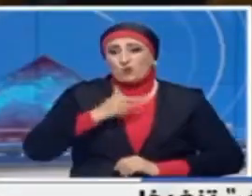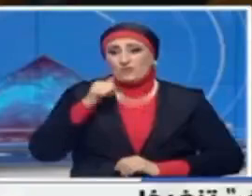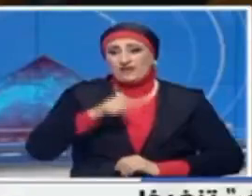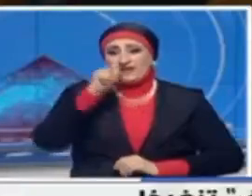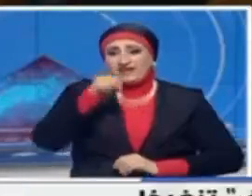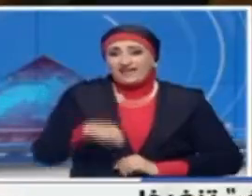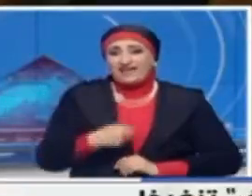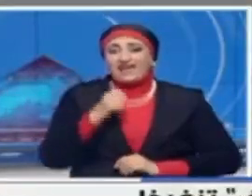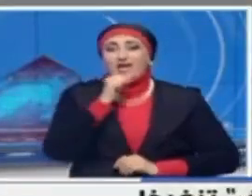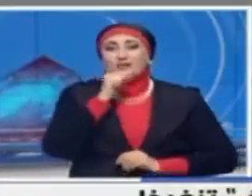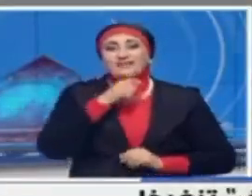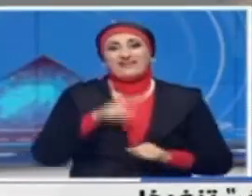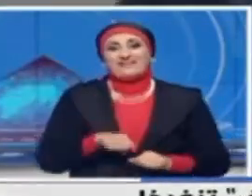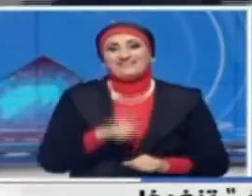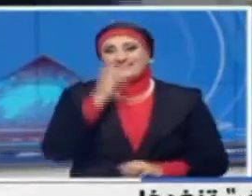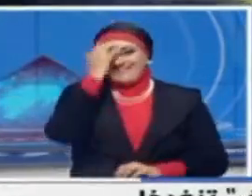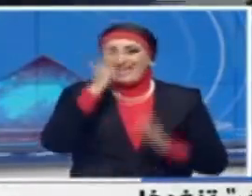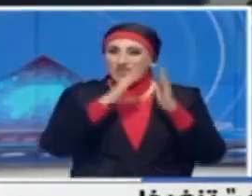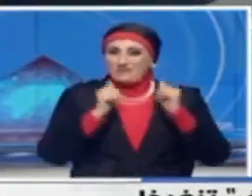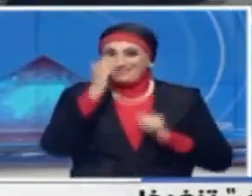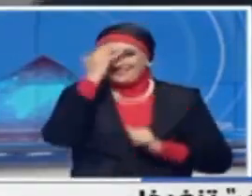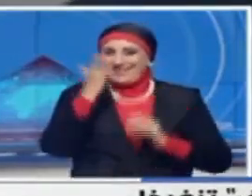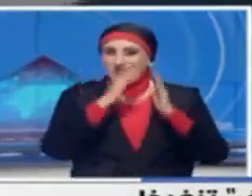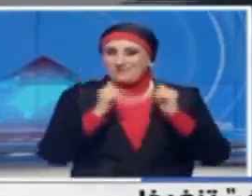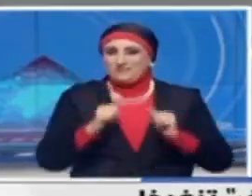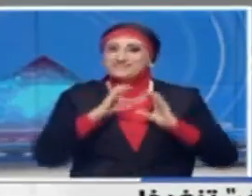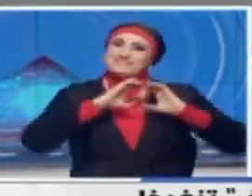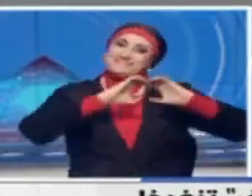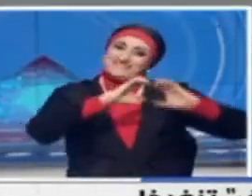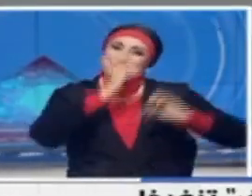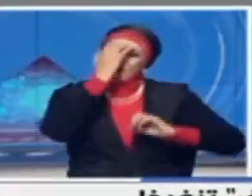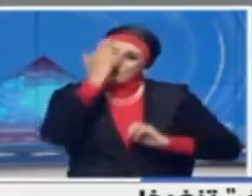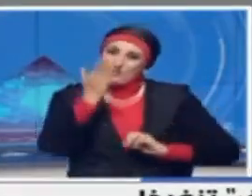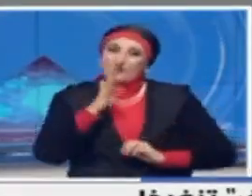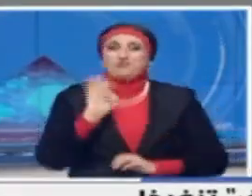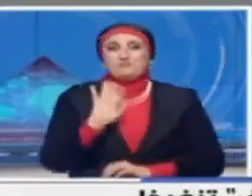اليوم غدا. تحيا مصر، تحيا مصر، شكرا.